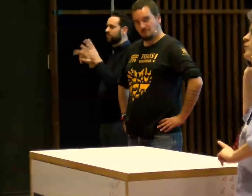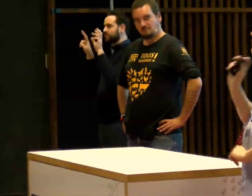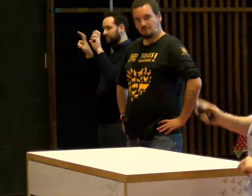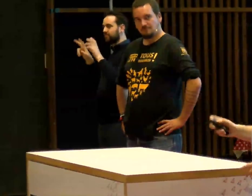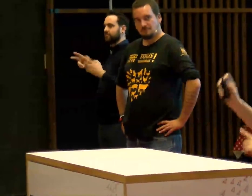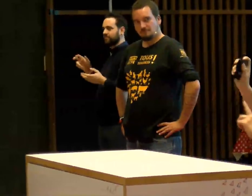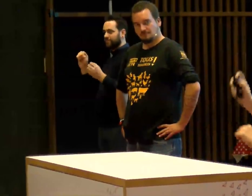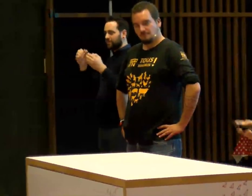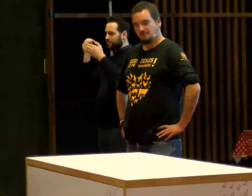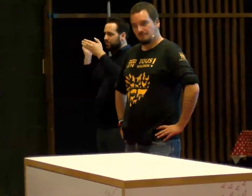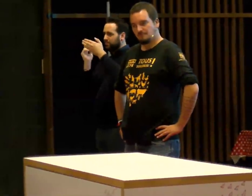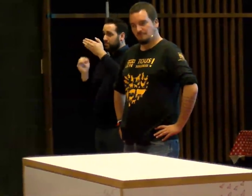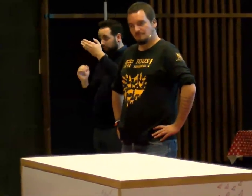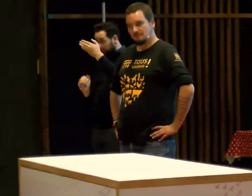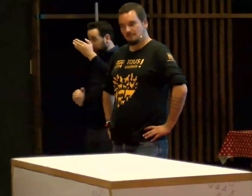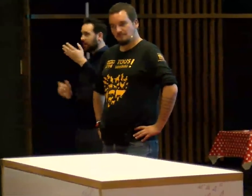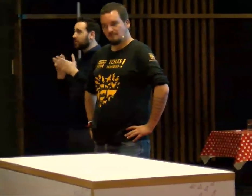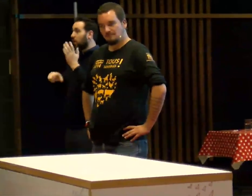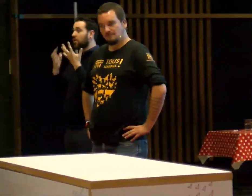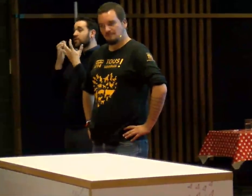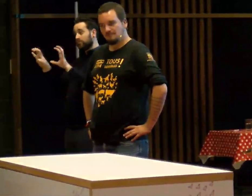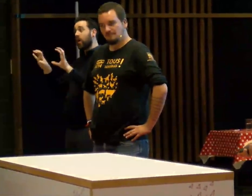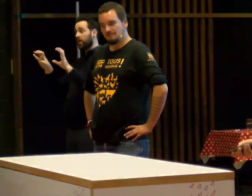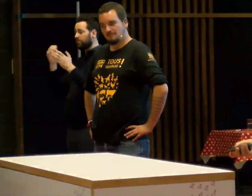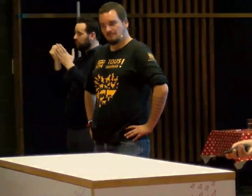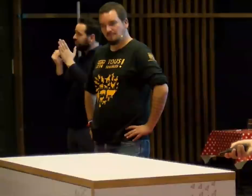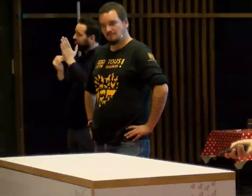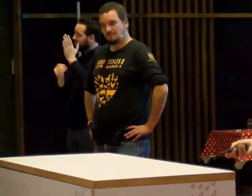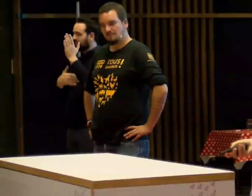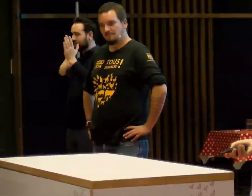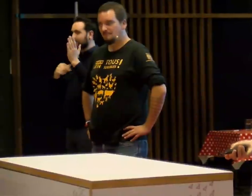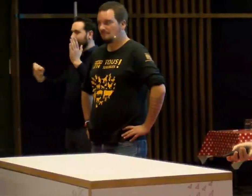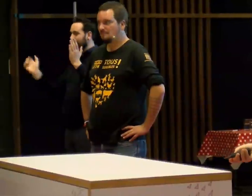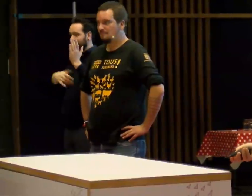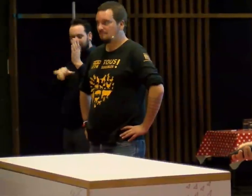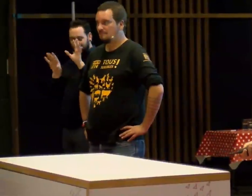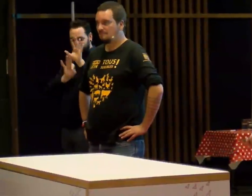déjà 900, plus de 900 référencés, où vous allez pouvoir trouver les restaurants